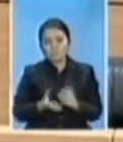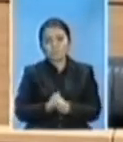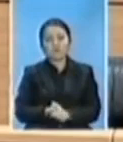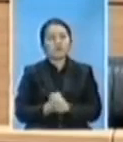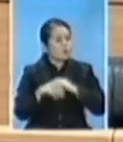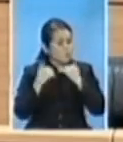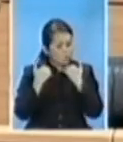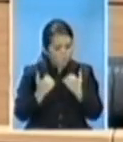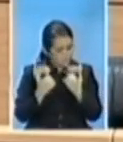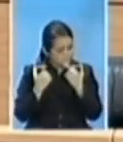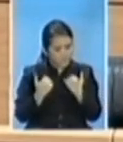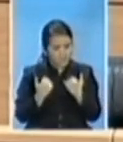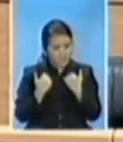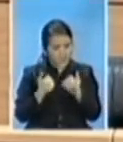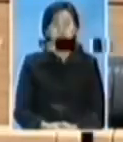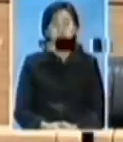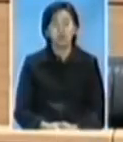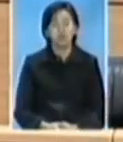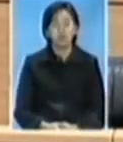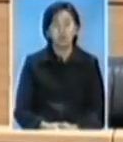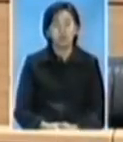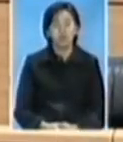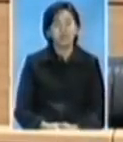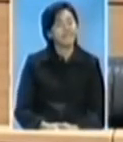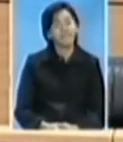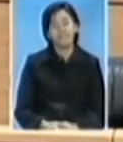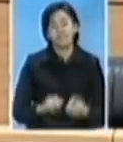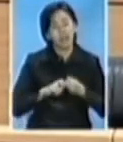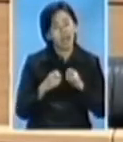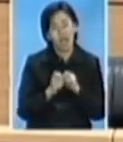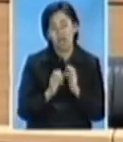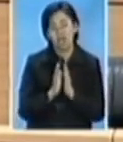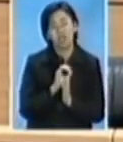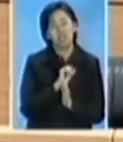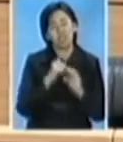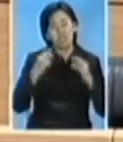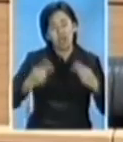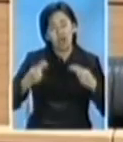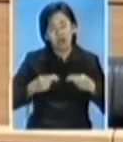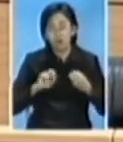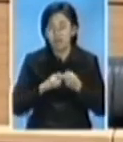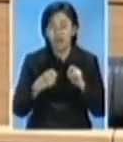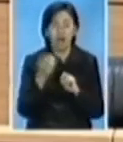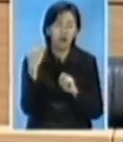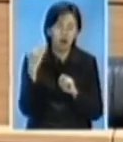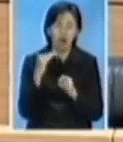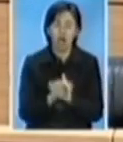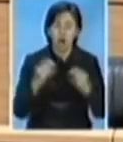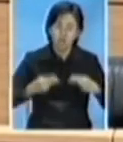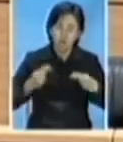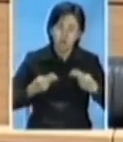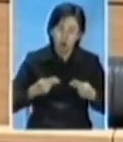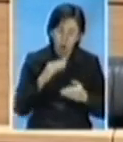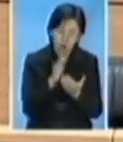วันนี้ถึงเวลาความเจ็บปวดแห่งสงครามศาสนาแห่งสงครามความเชื่อมาแล้วลบกันเป็น